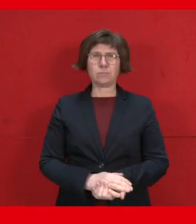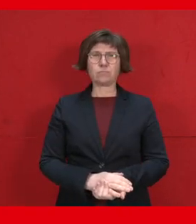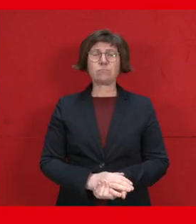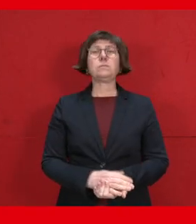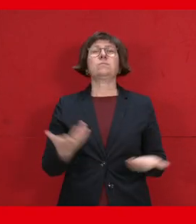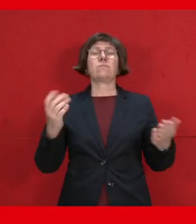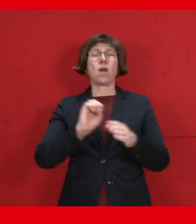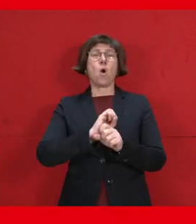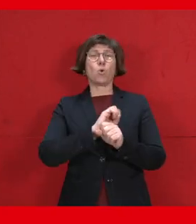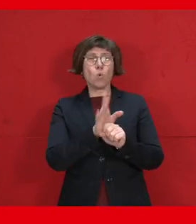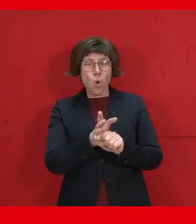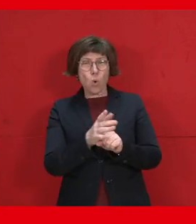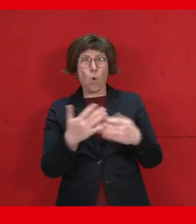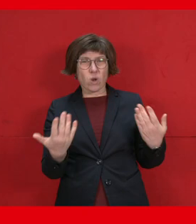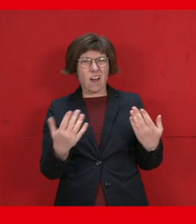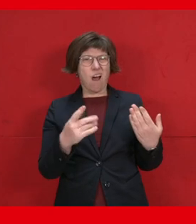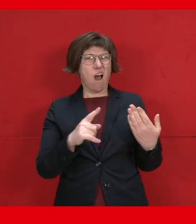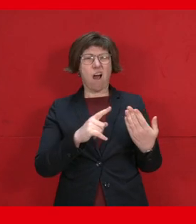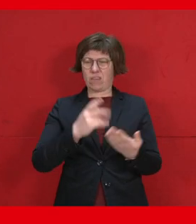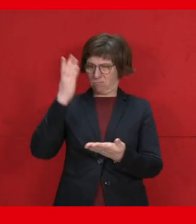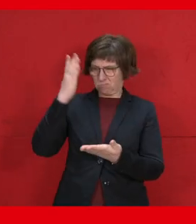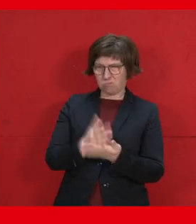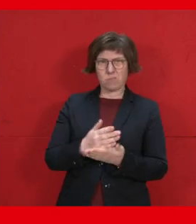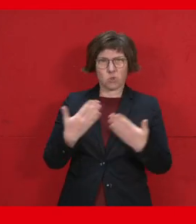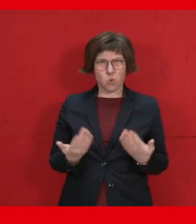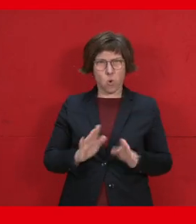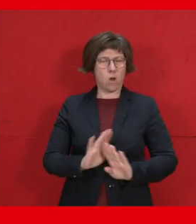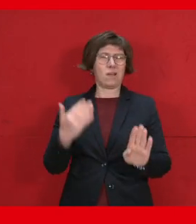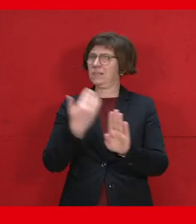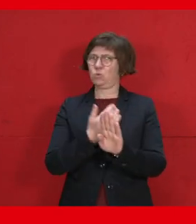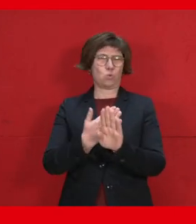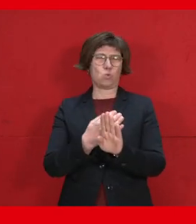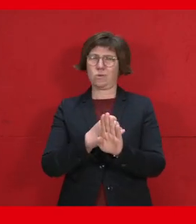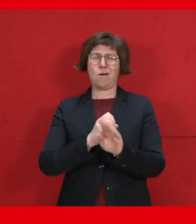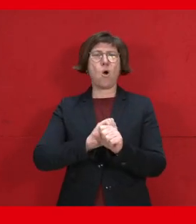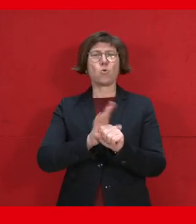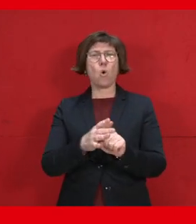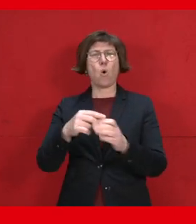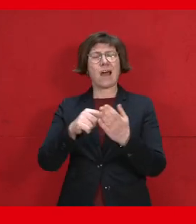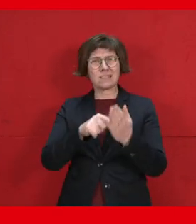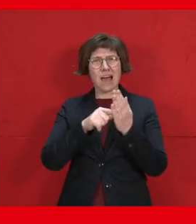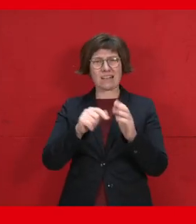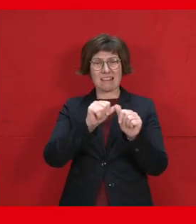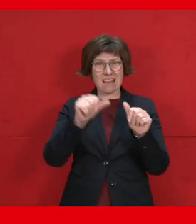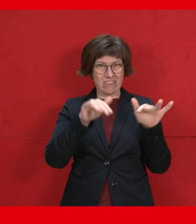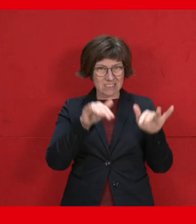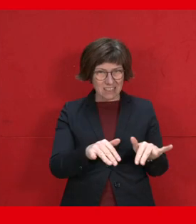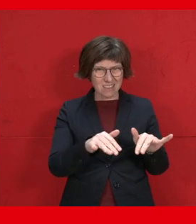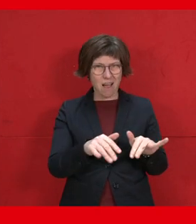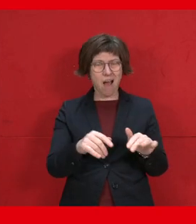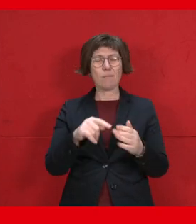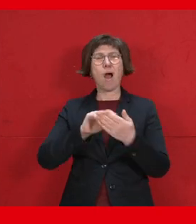Ja, Corona ist nicht das Ende der Zeit. Corona hat uns gezeigt, wo wir Defizite haben. Corona hat aber auch